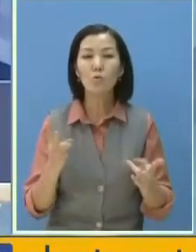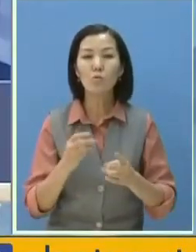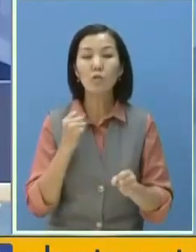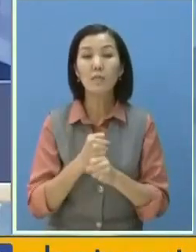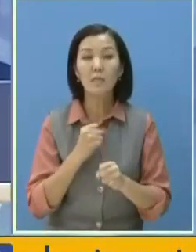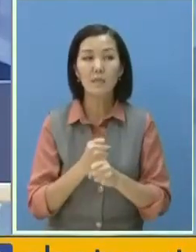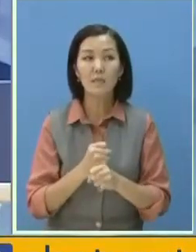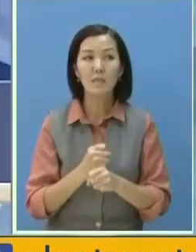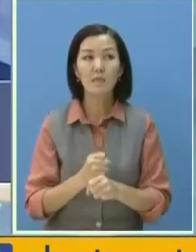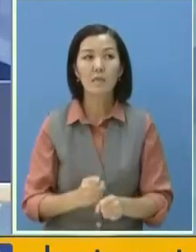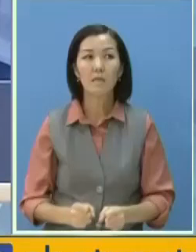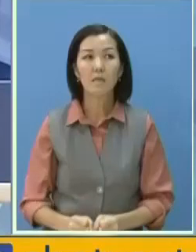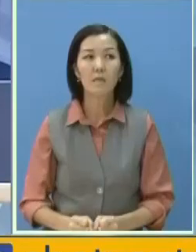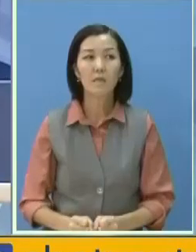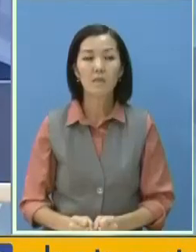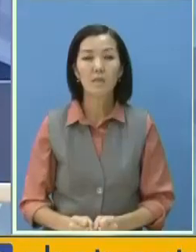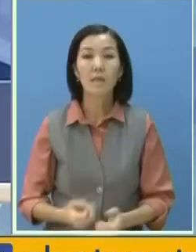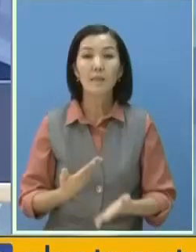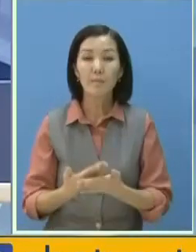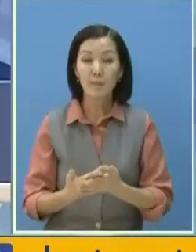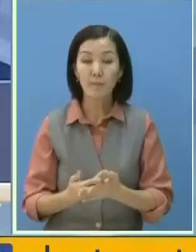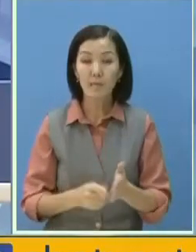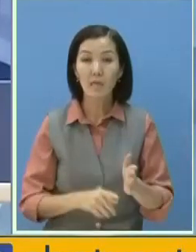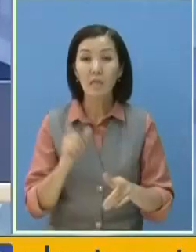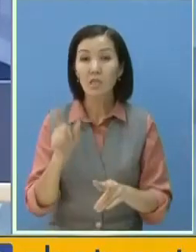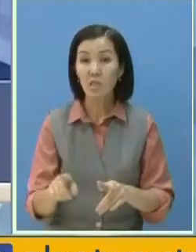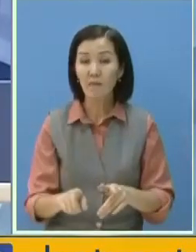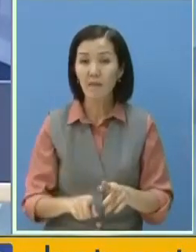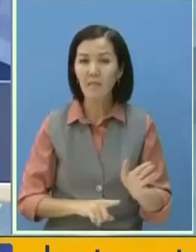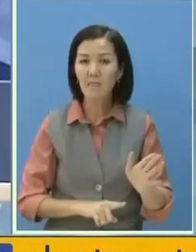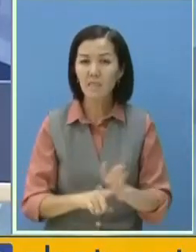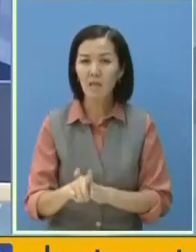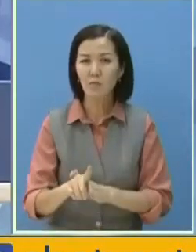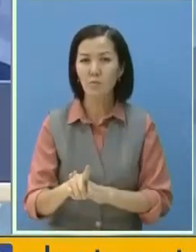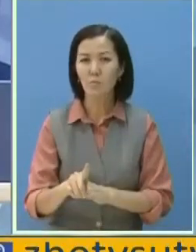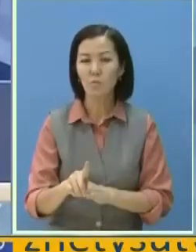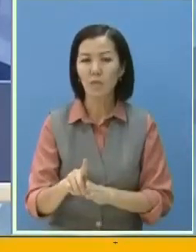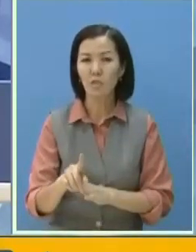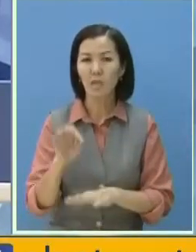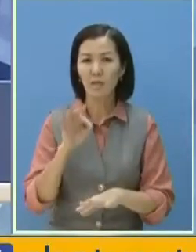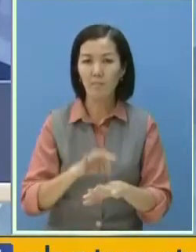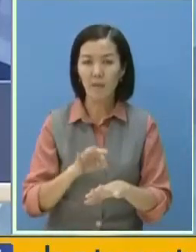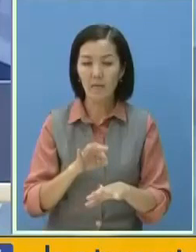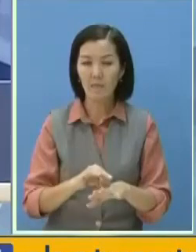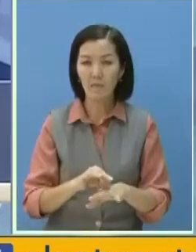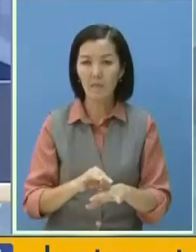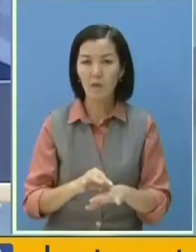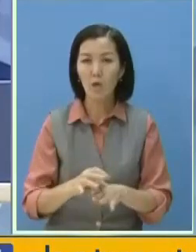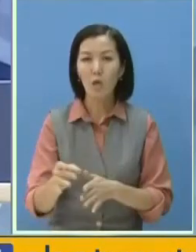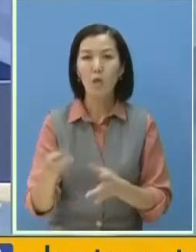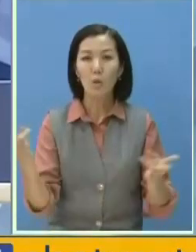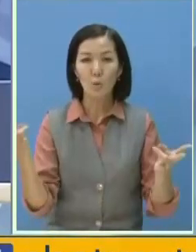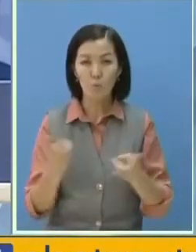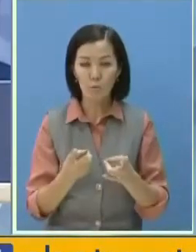человек задумается тогда, когда у него появляются первые симптомы. Плюс ко всему сейчас, в общем-то, за счет вот